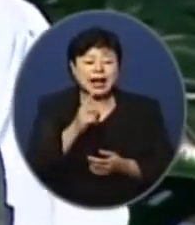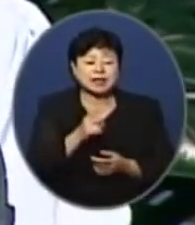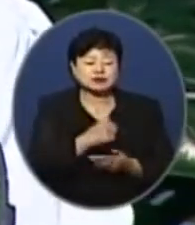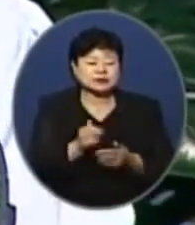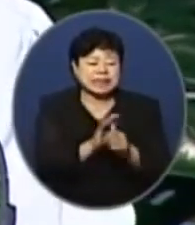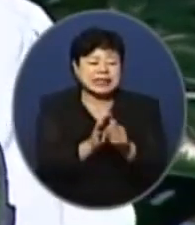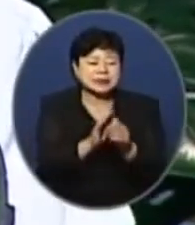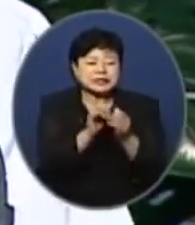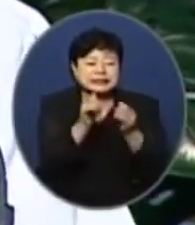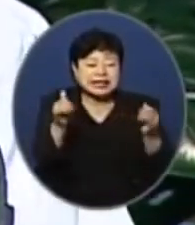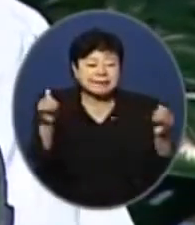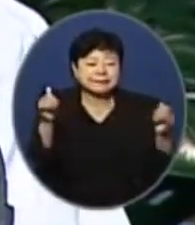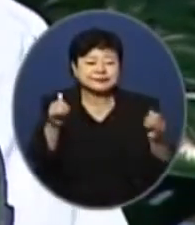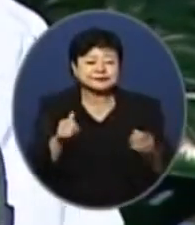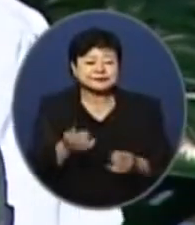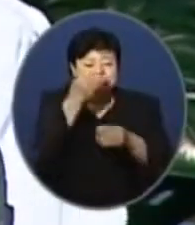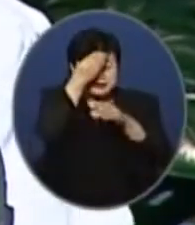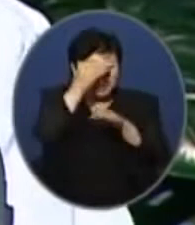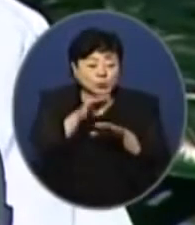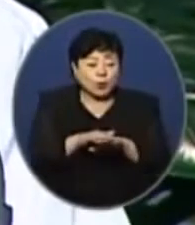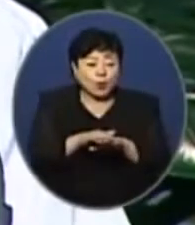주님을 잘 섬기는 성도가